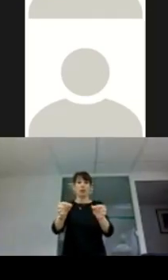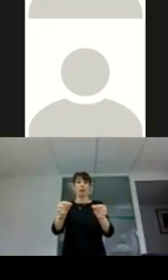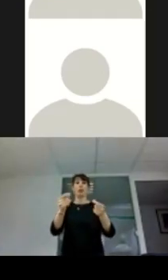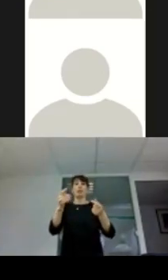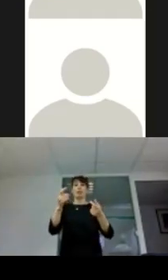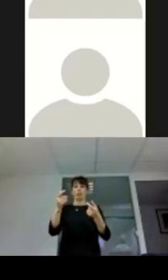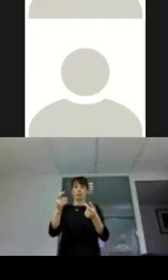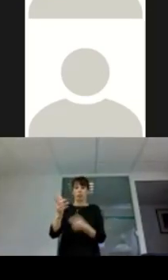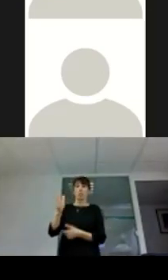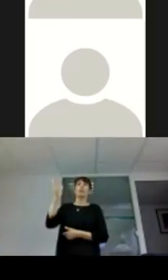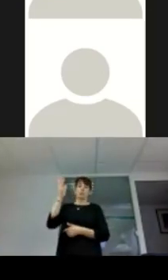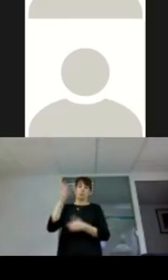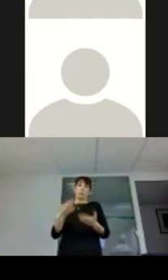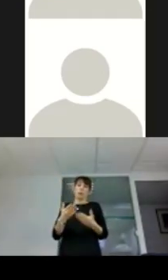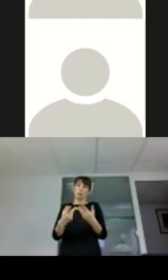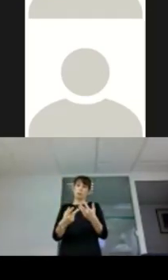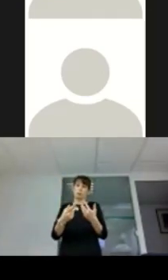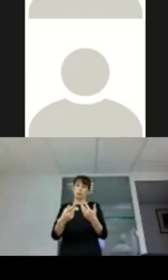aussi